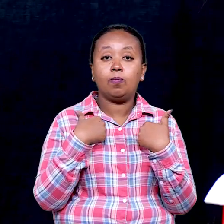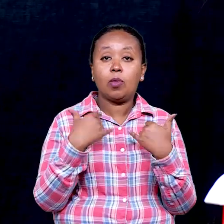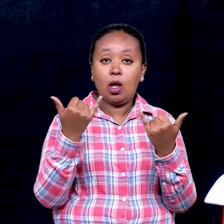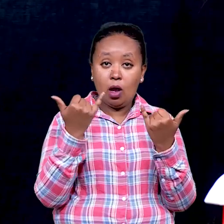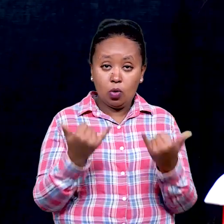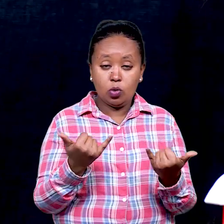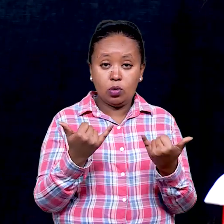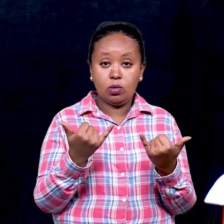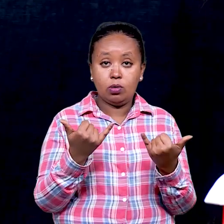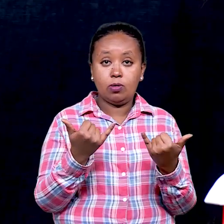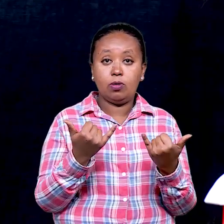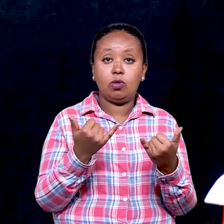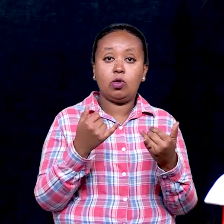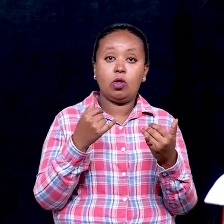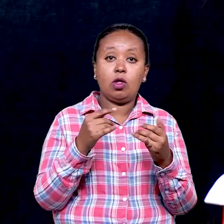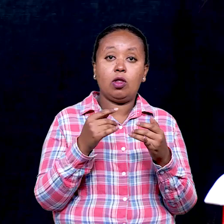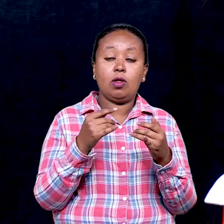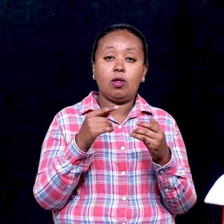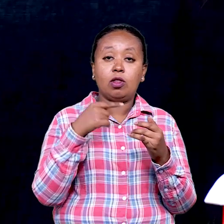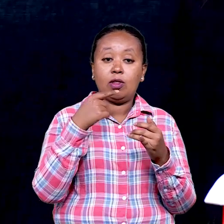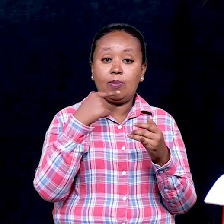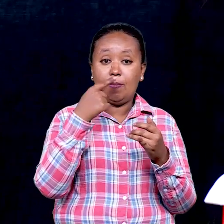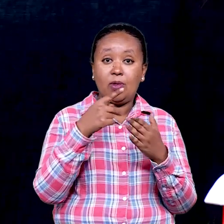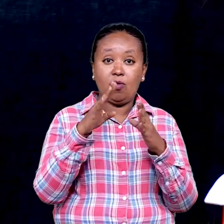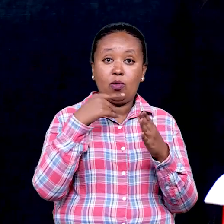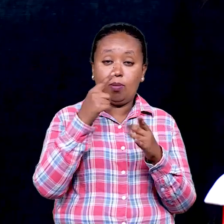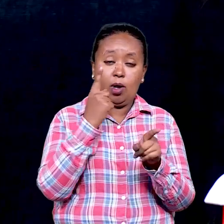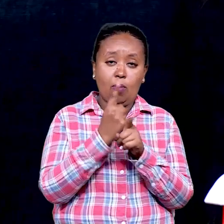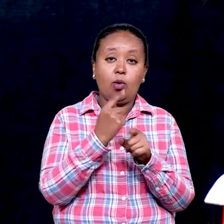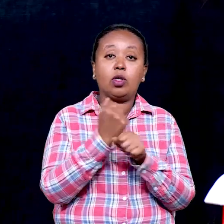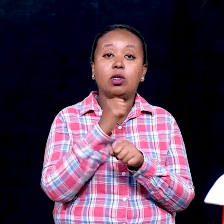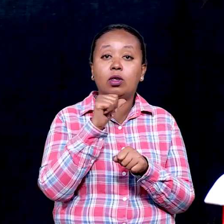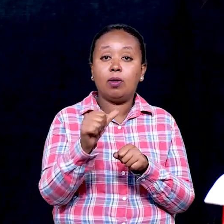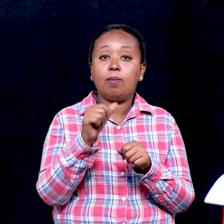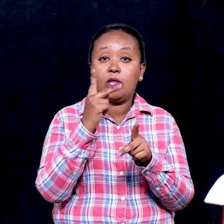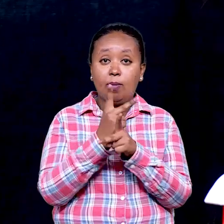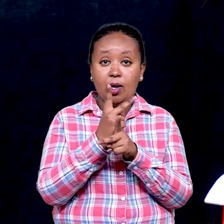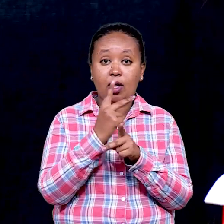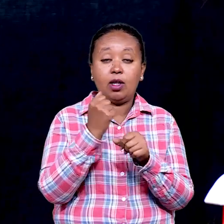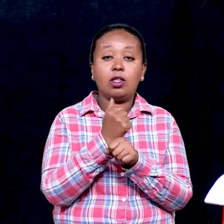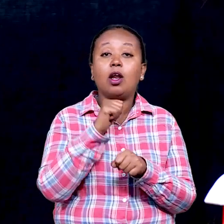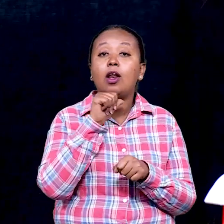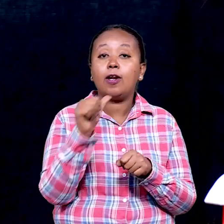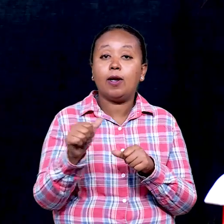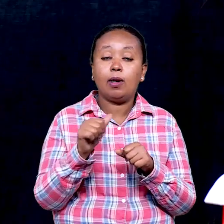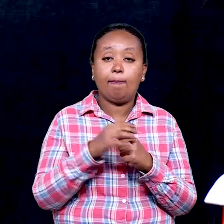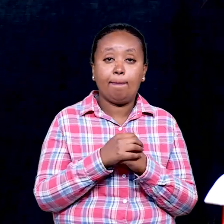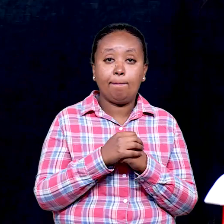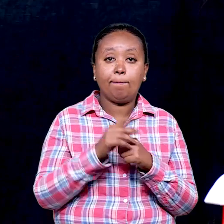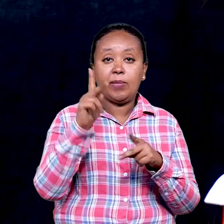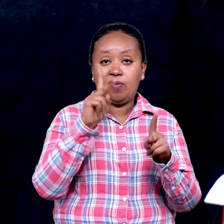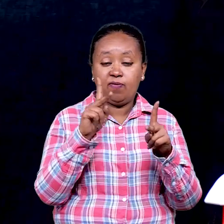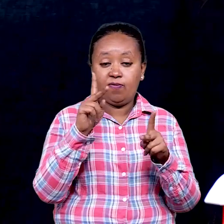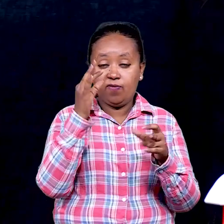አሁን ተከፈቱ ባልናቸው ኤሪያ ራሱ በአግባብ እየሰራን አይደለም፣ የሚጠበቅብንን እየሰራን አይደለም። ፍርድ